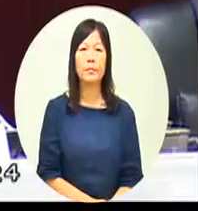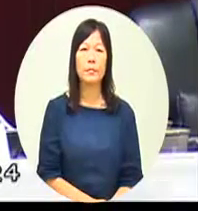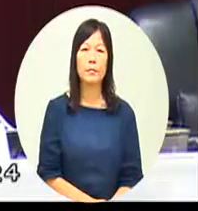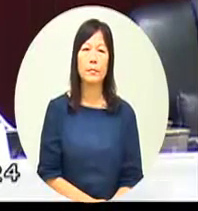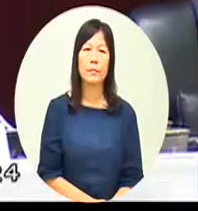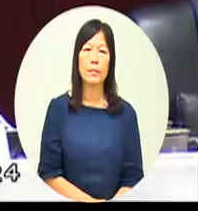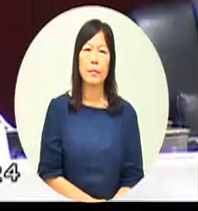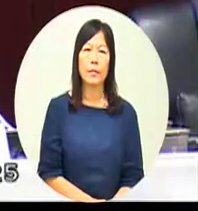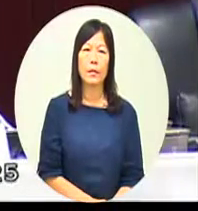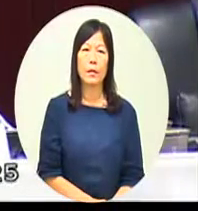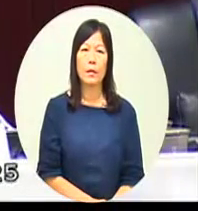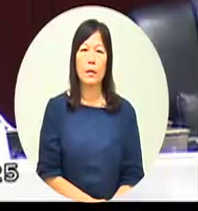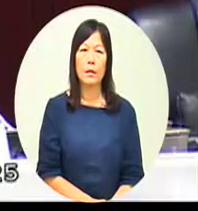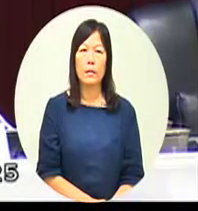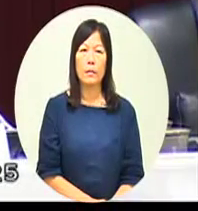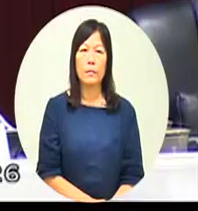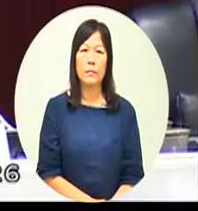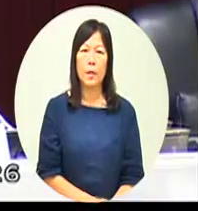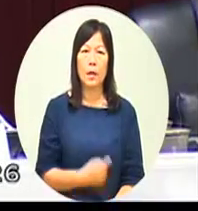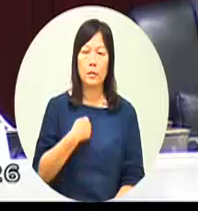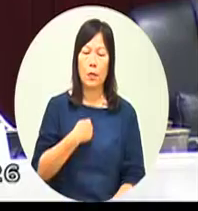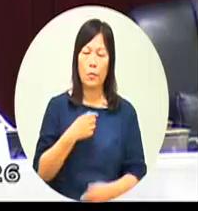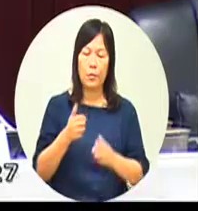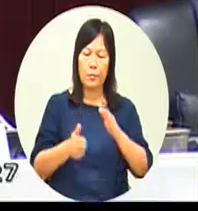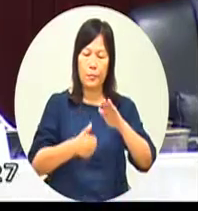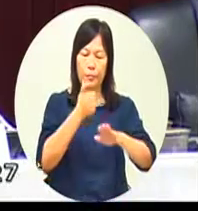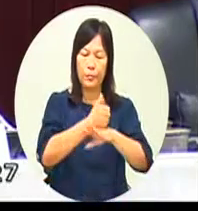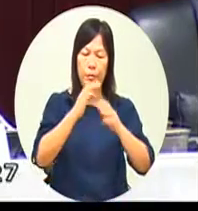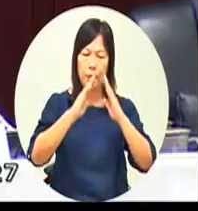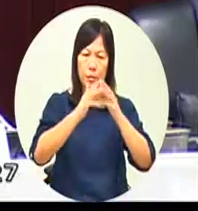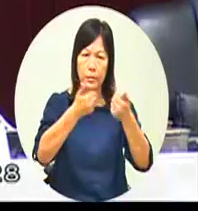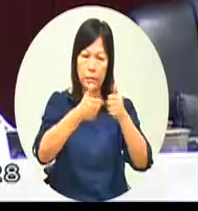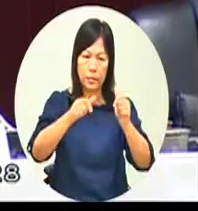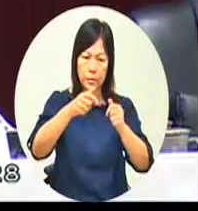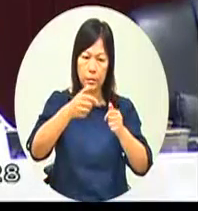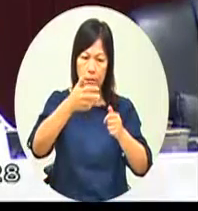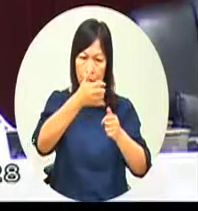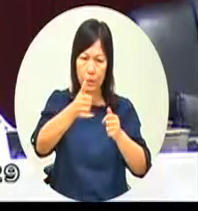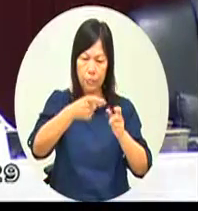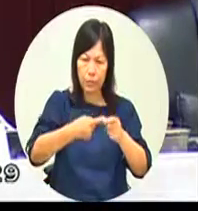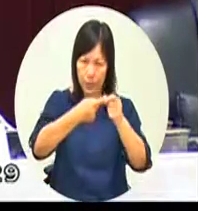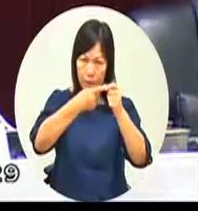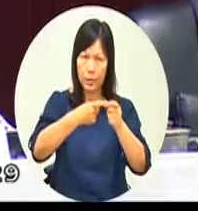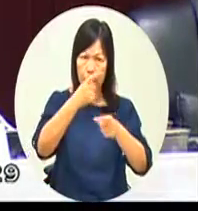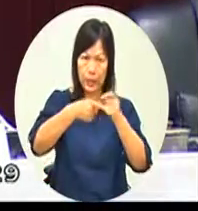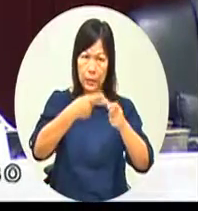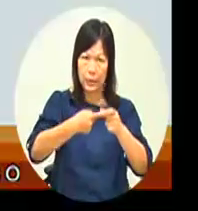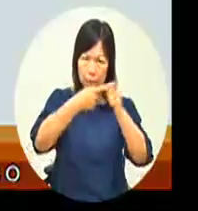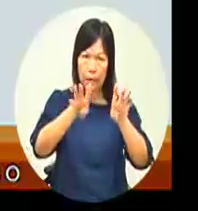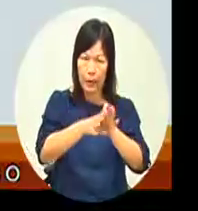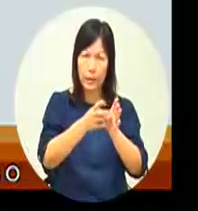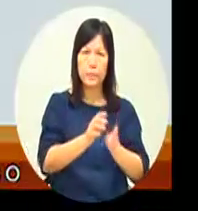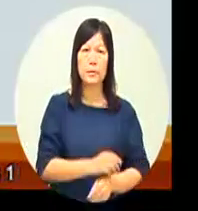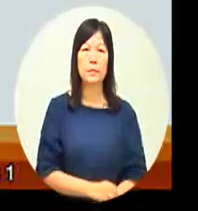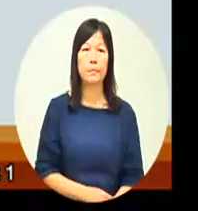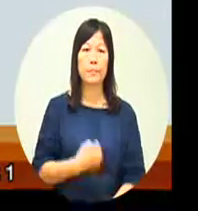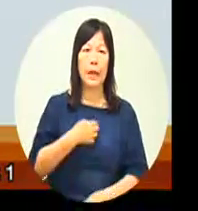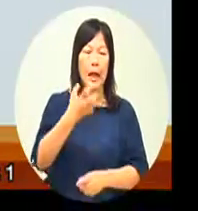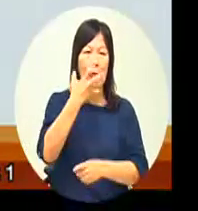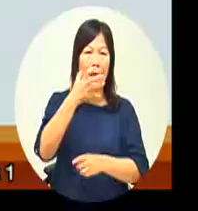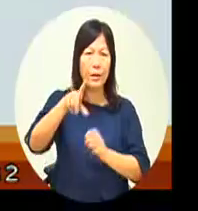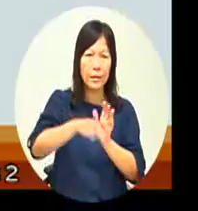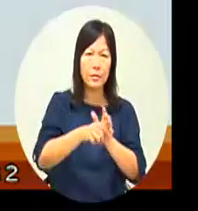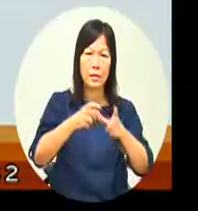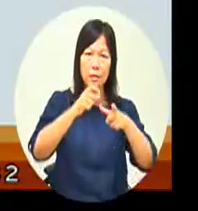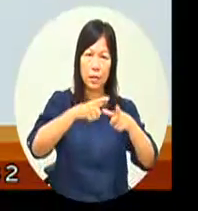PowerPoint。在我担任高雄市议员的第一年开始，盐城区公园路